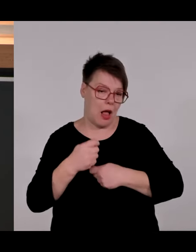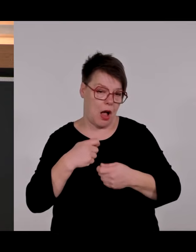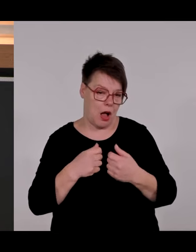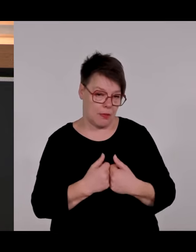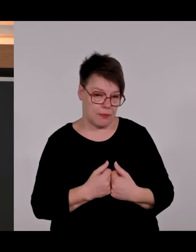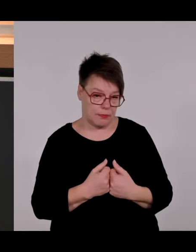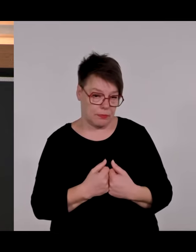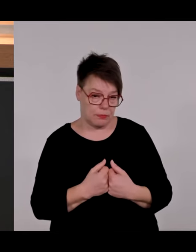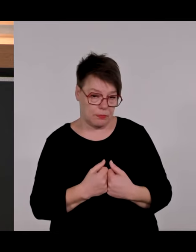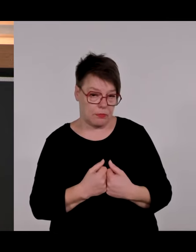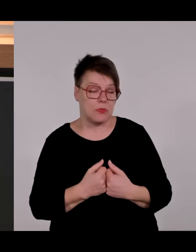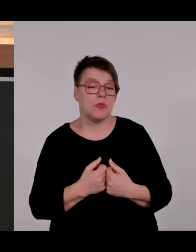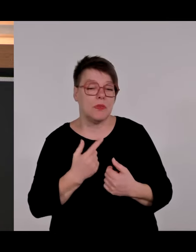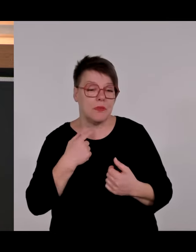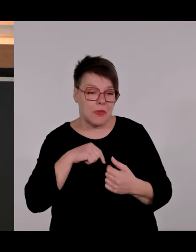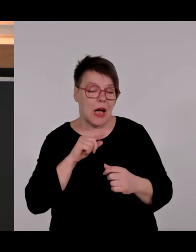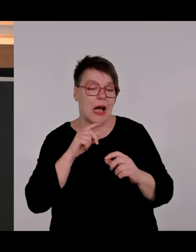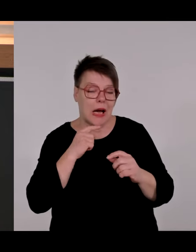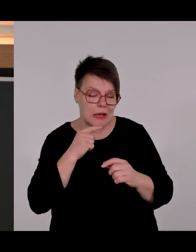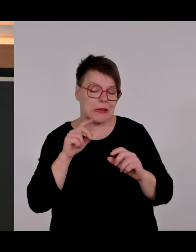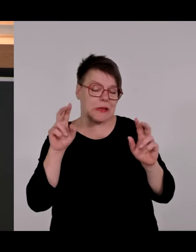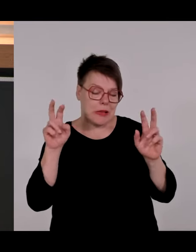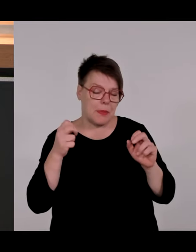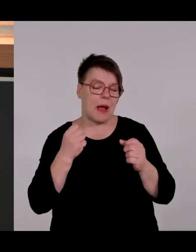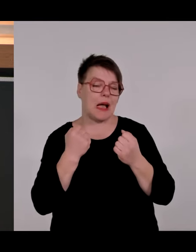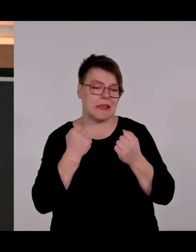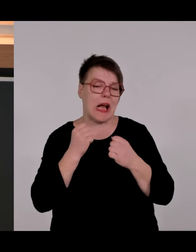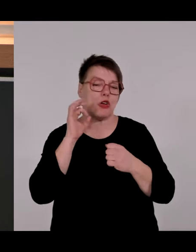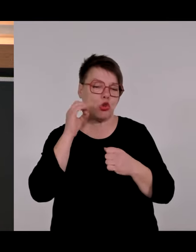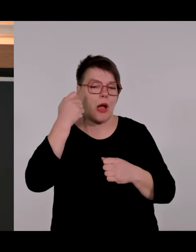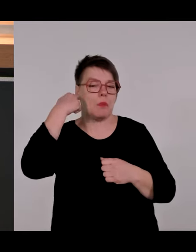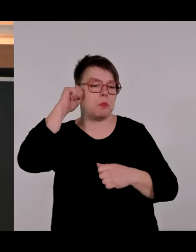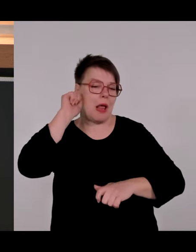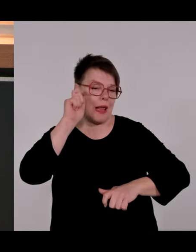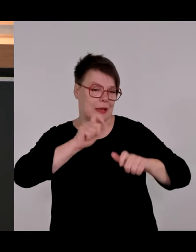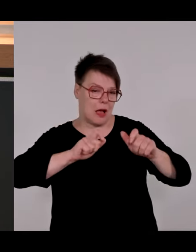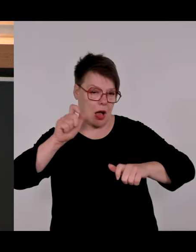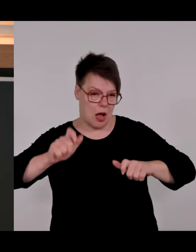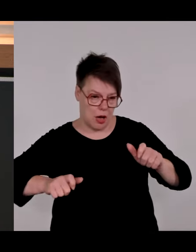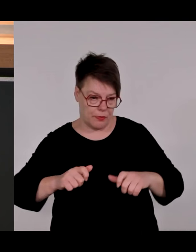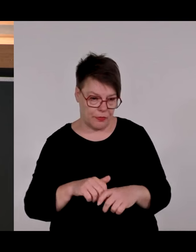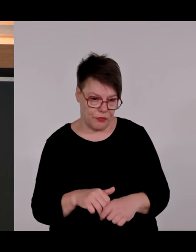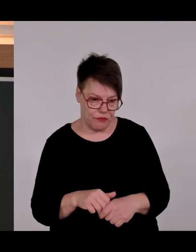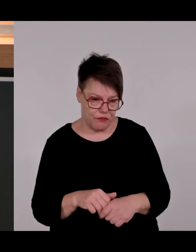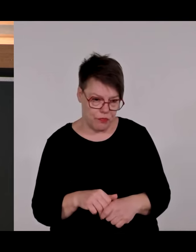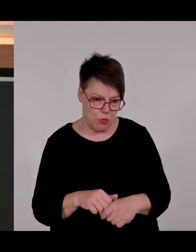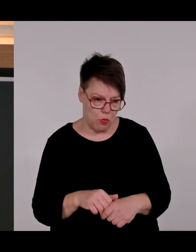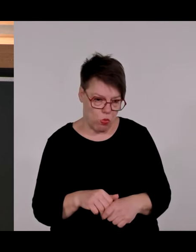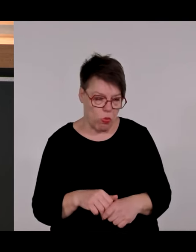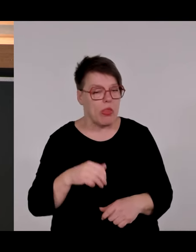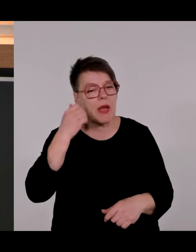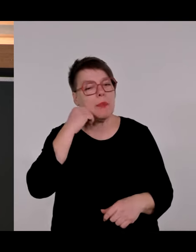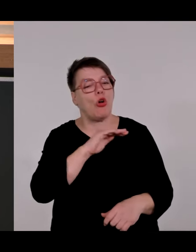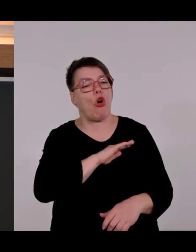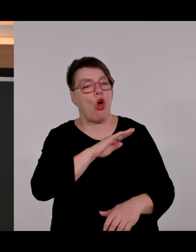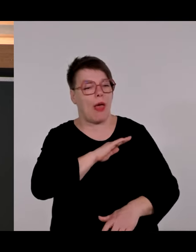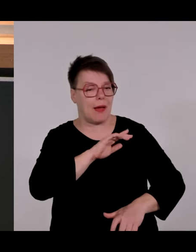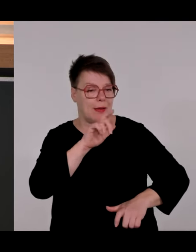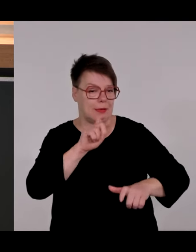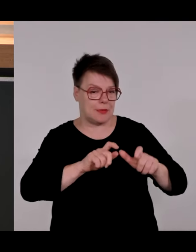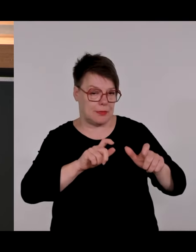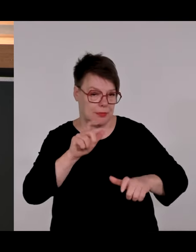und Berliner. Liebe Kolleginnen und Kollegen, diese Debatte hat ja heute